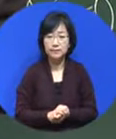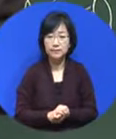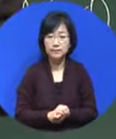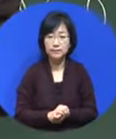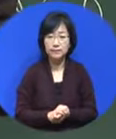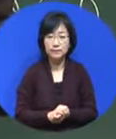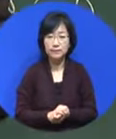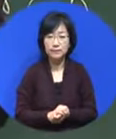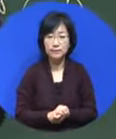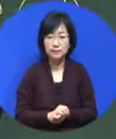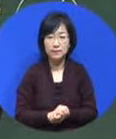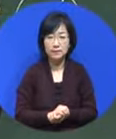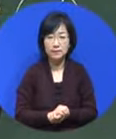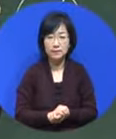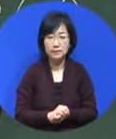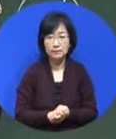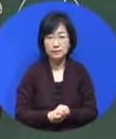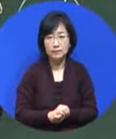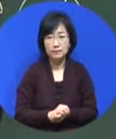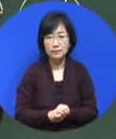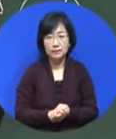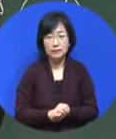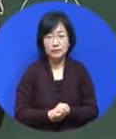린 건 아닙니다 배운게 하나밖에